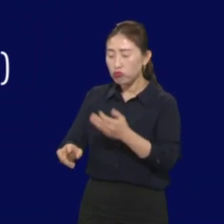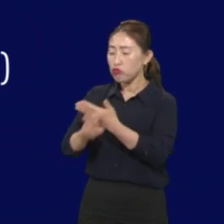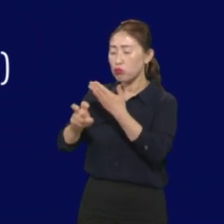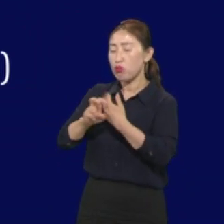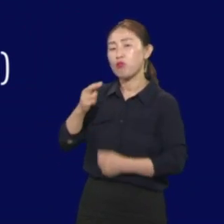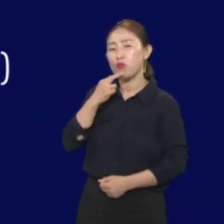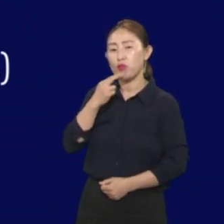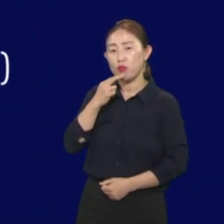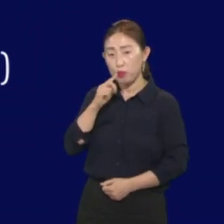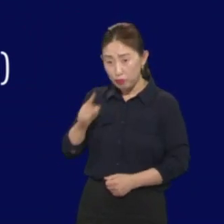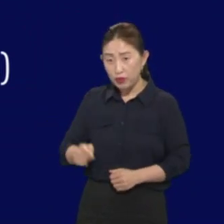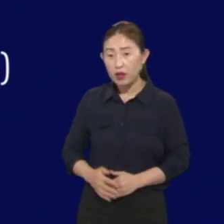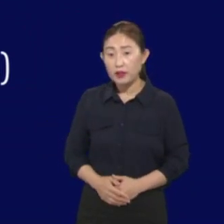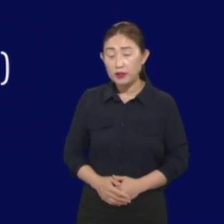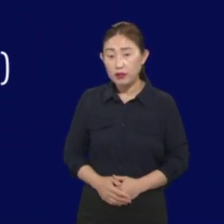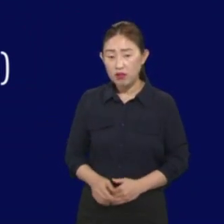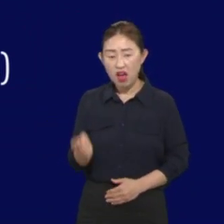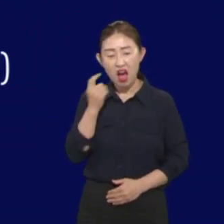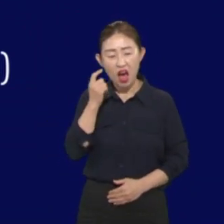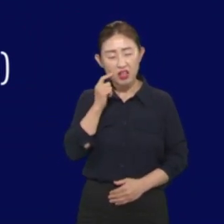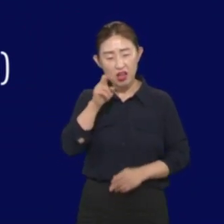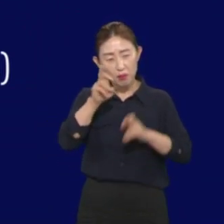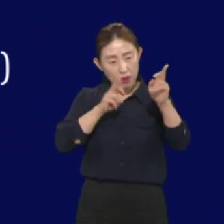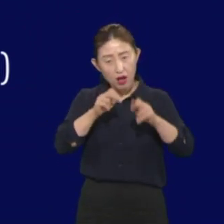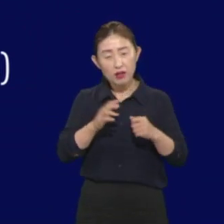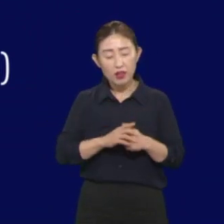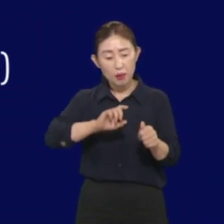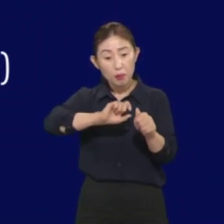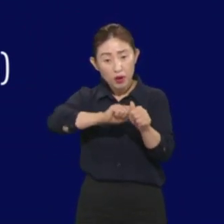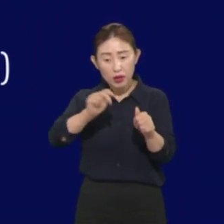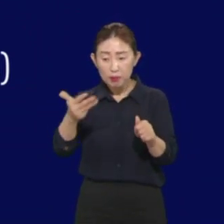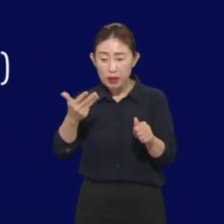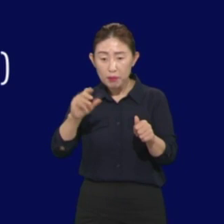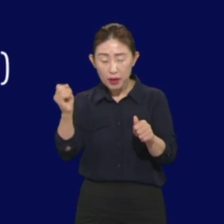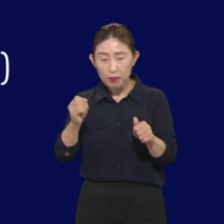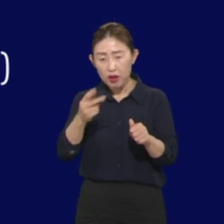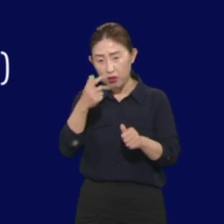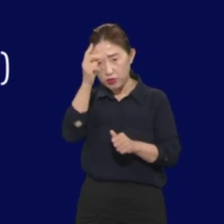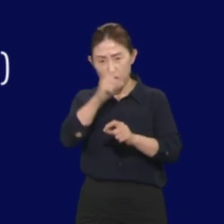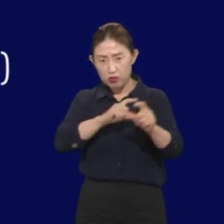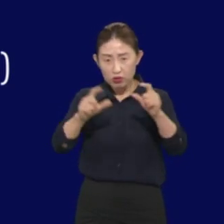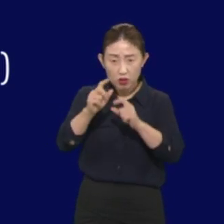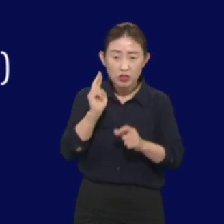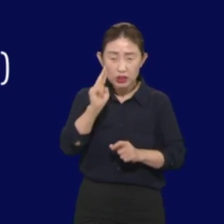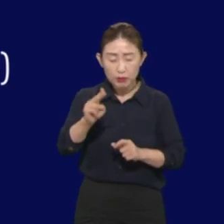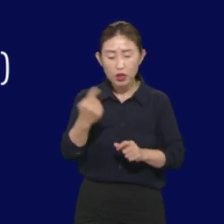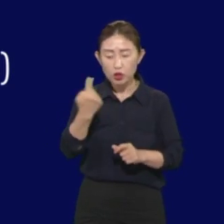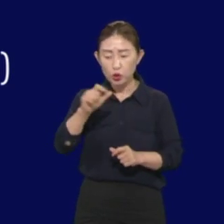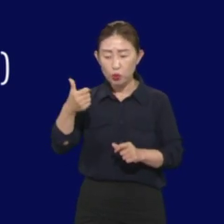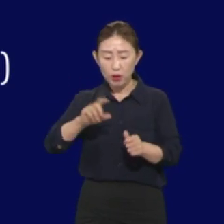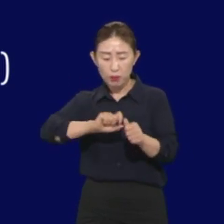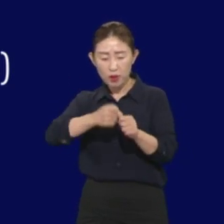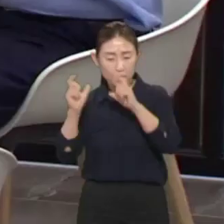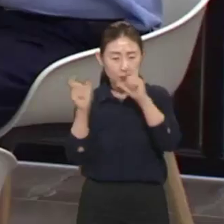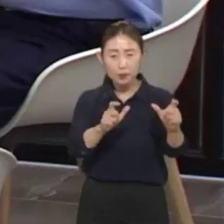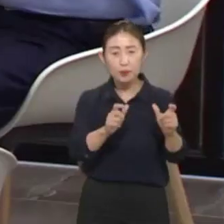다수 있다며 박 시장의 주장을 허위로 판단하고 벌금 800만 원의 구형량보다 높은 1,500만 원을